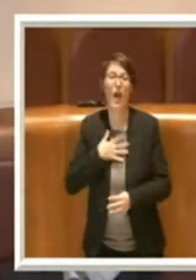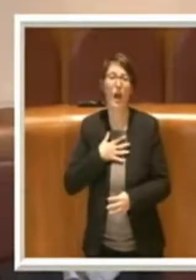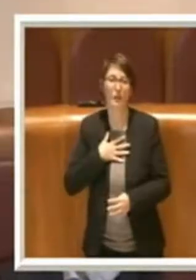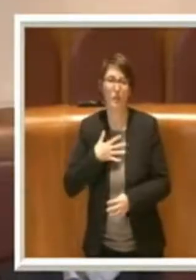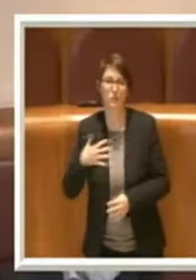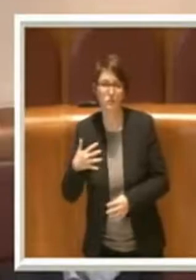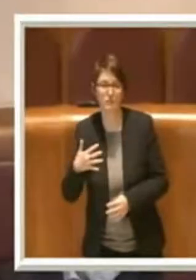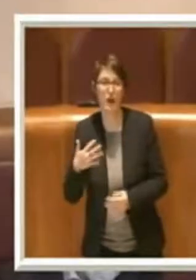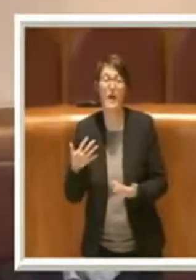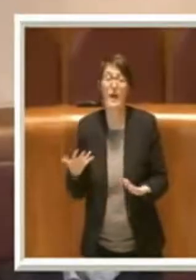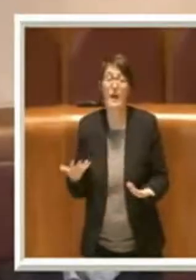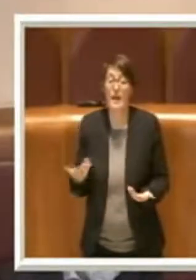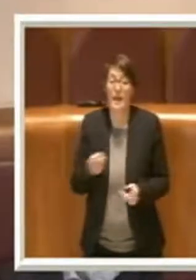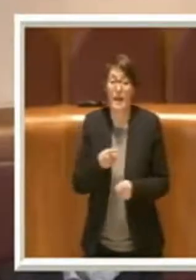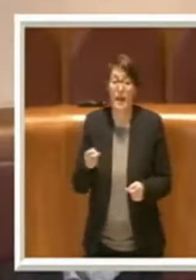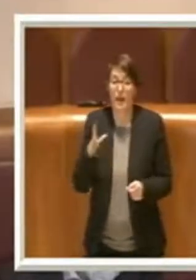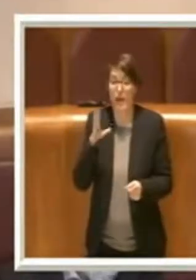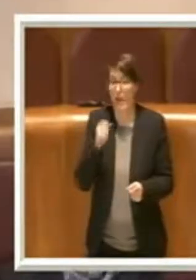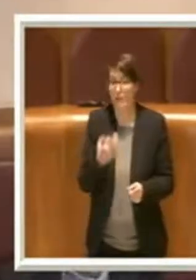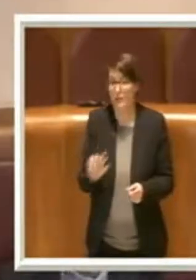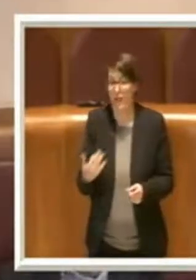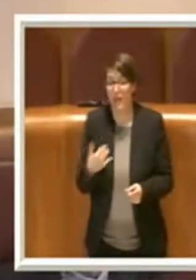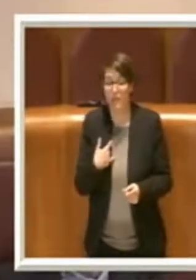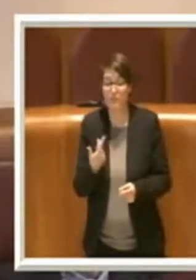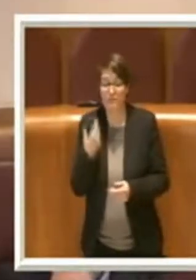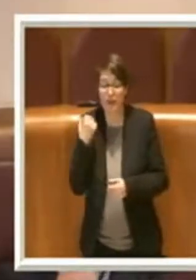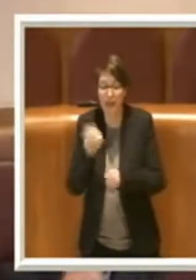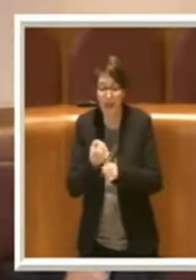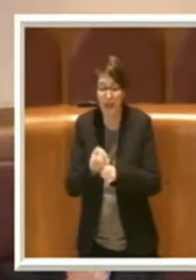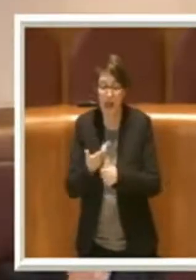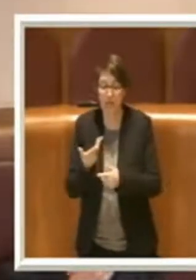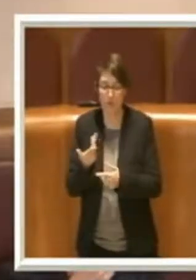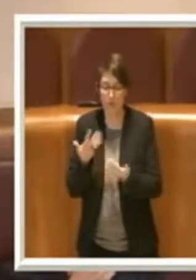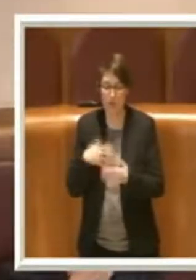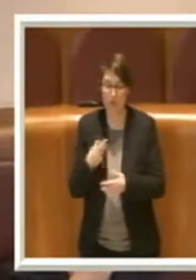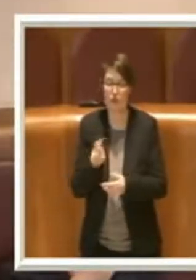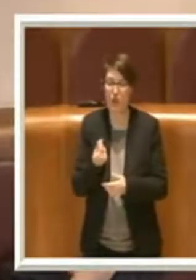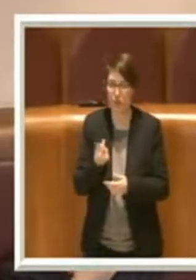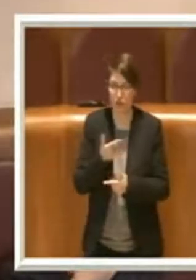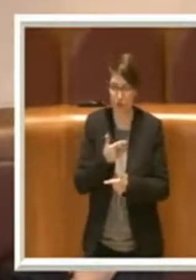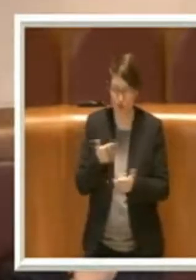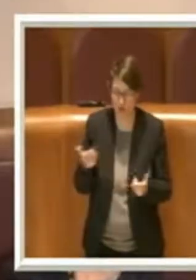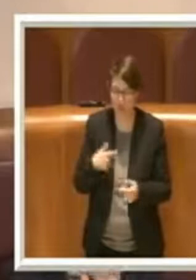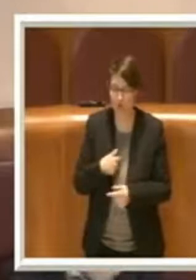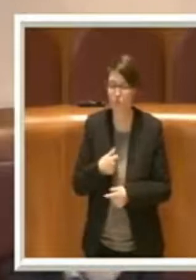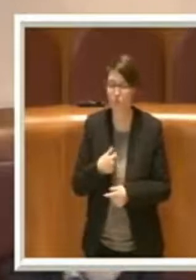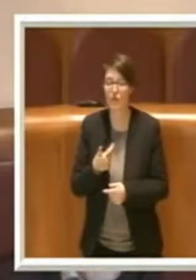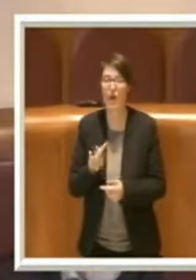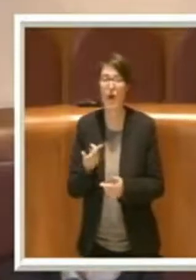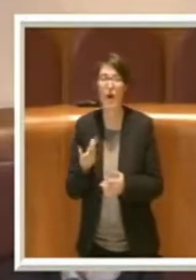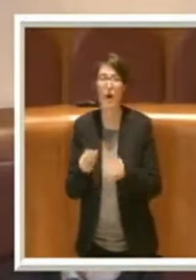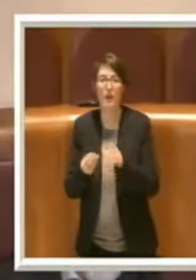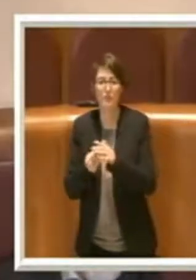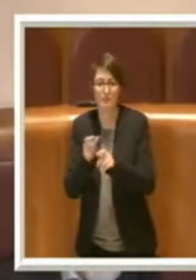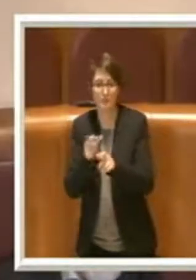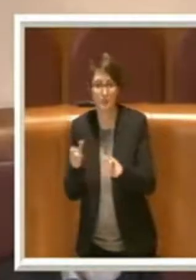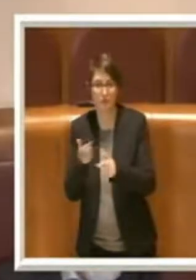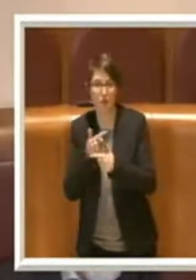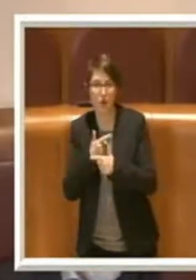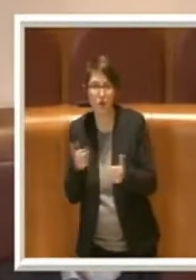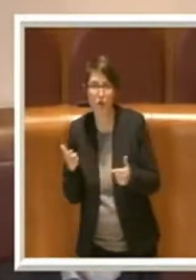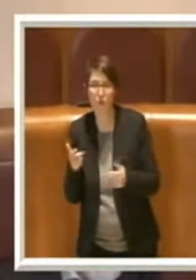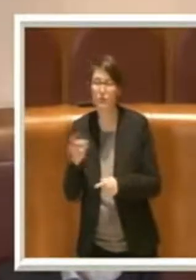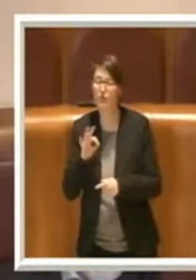in economia con un'assenza di mezzi, un'assenza di strumentazione primaria come potevano essere